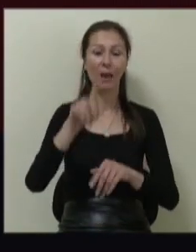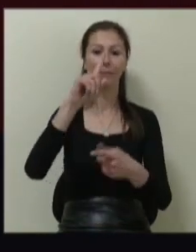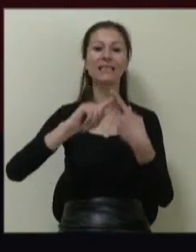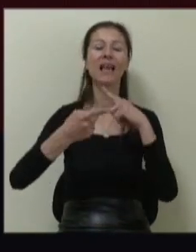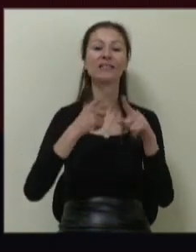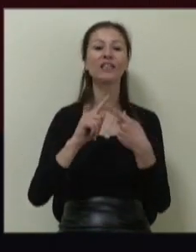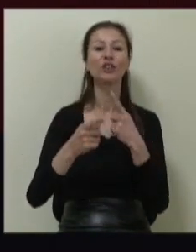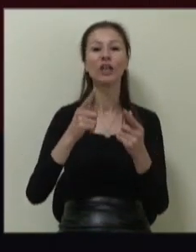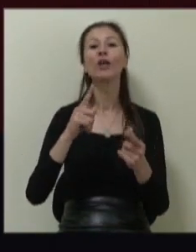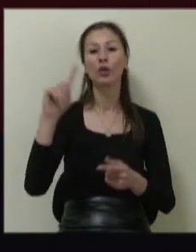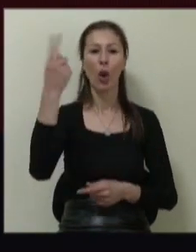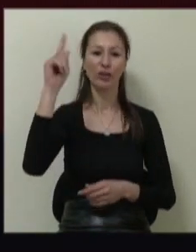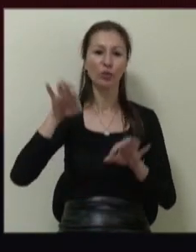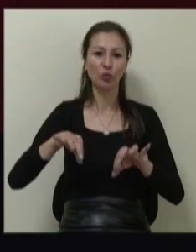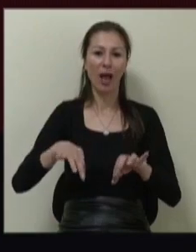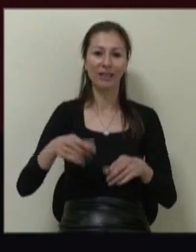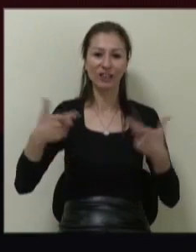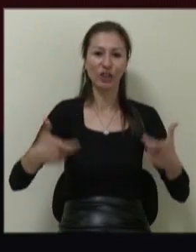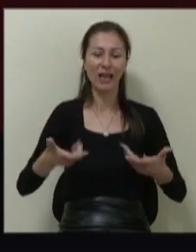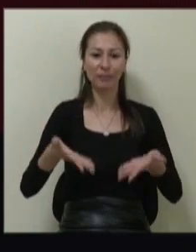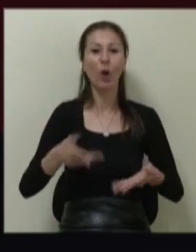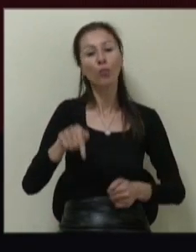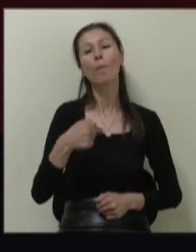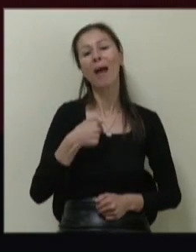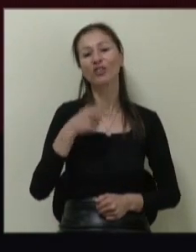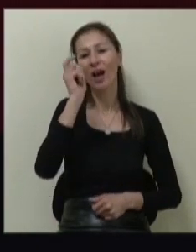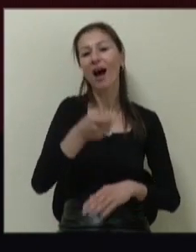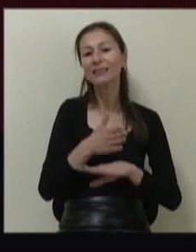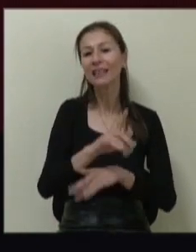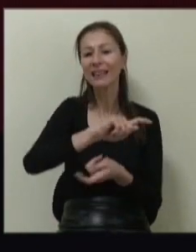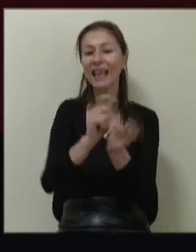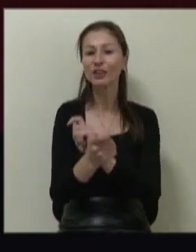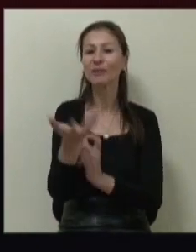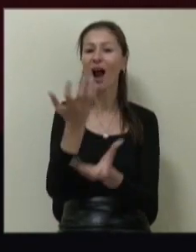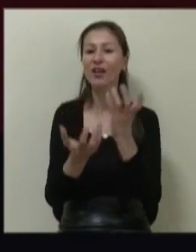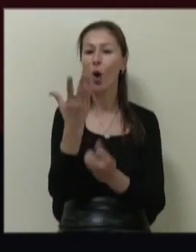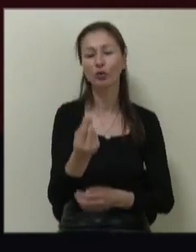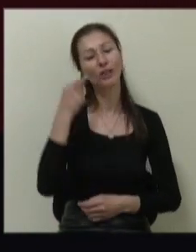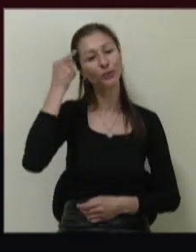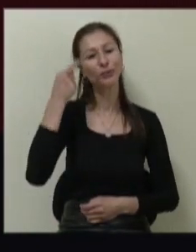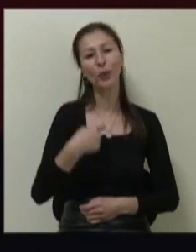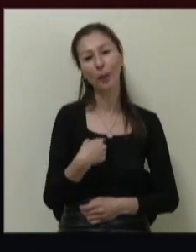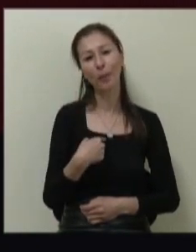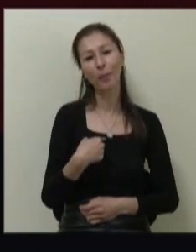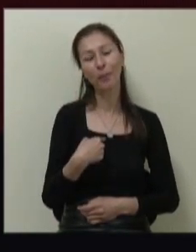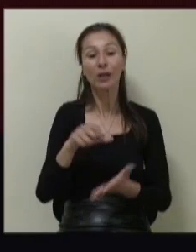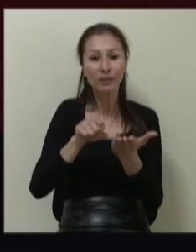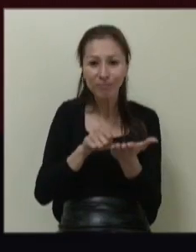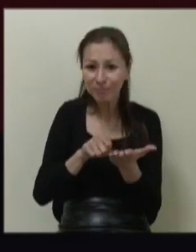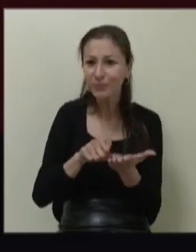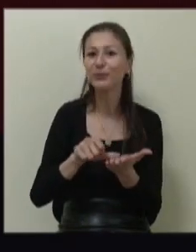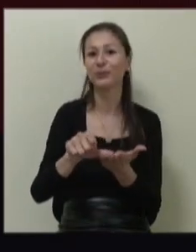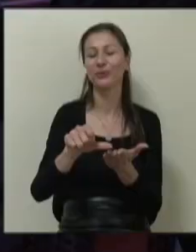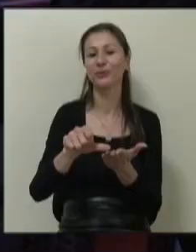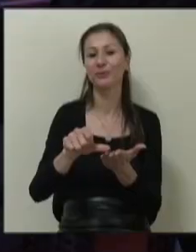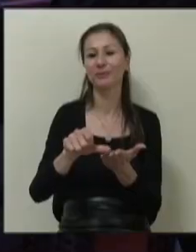siyasetçi yönetiyor şu anda bu şehrimizi. Bu bence asıl değişimin kaynağı olacak diye düşünüyorum. Ve